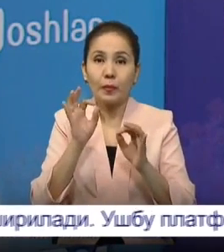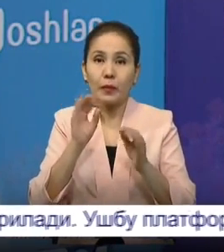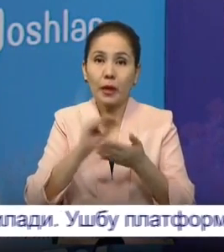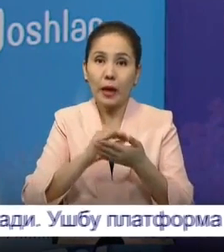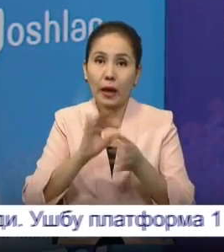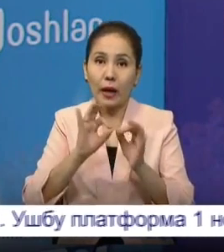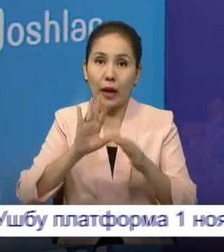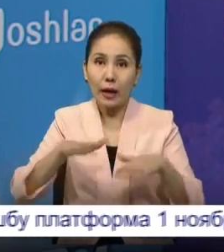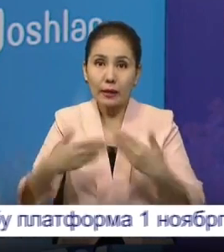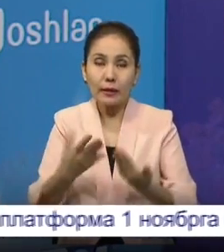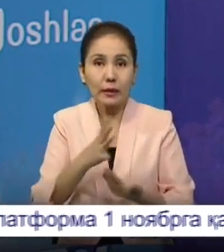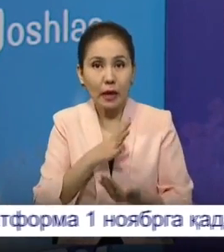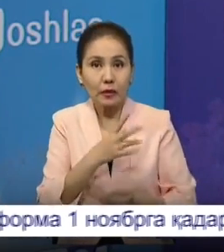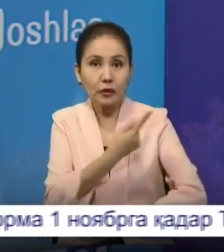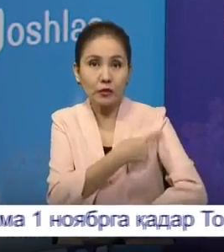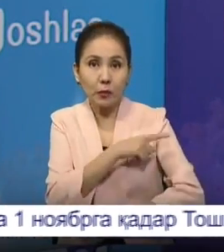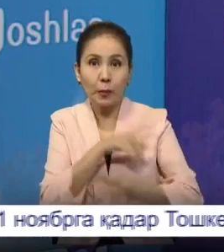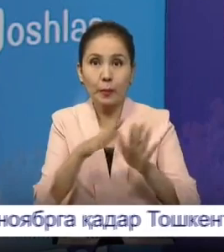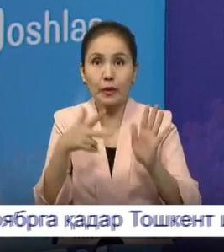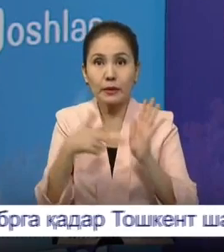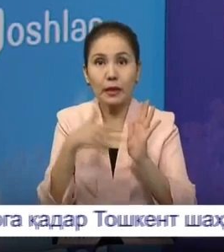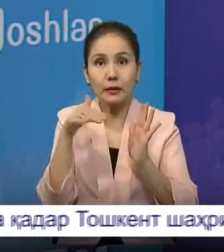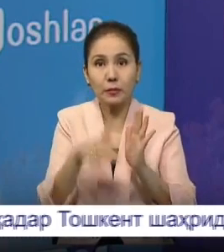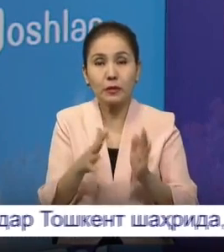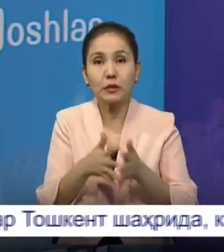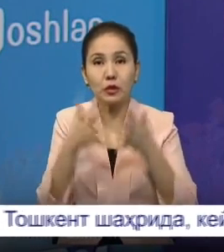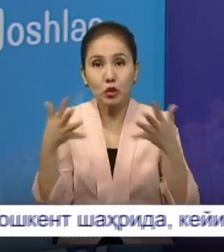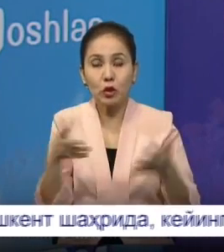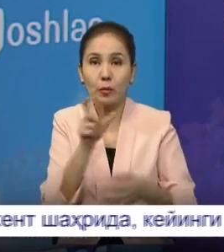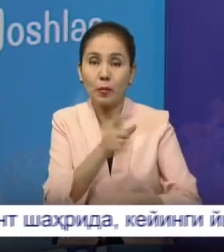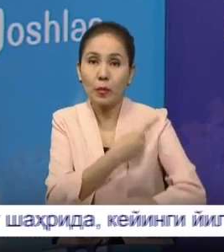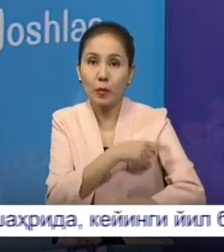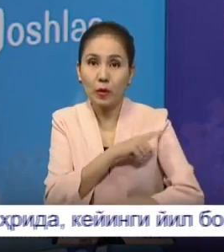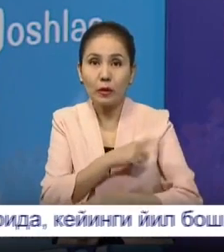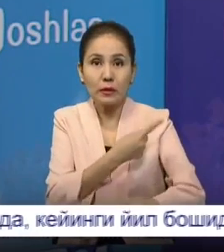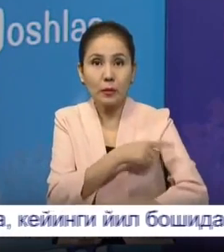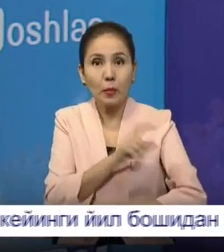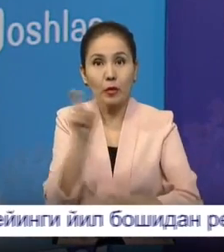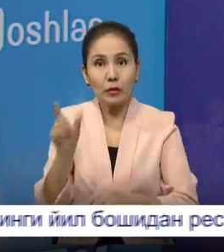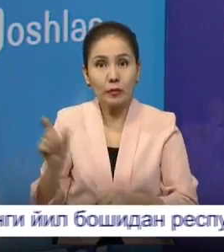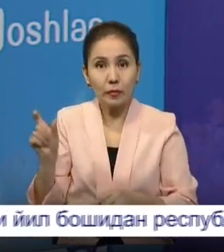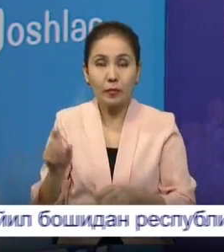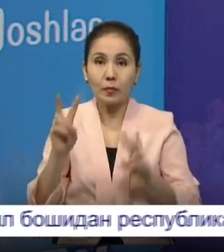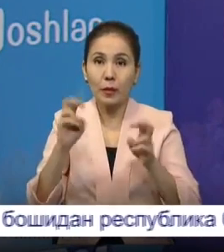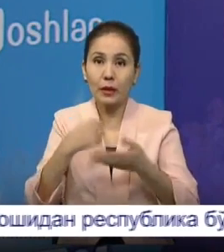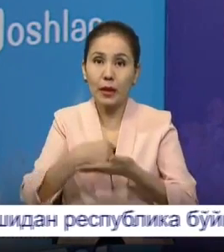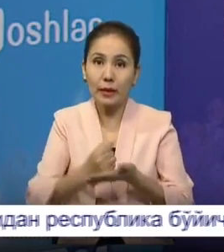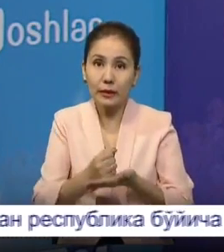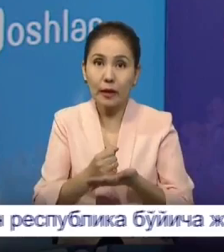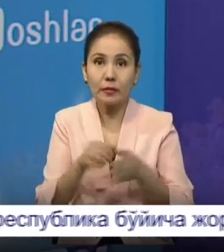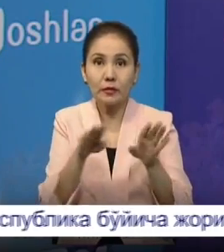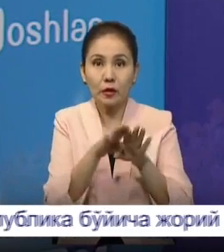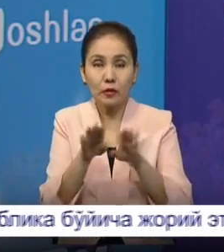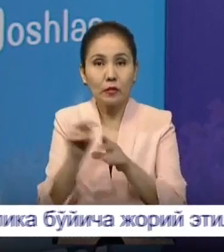etilganidek, shifo maskanlarimizda 8000 nafardan ziyod bemorga tibbiyot xodimlari tomonidan belgilangan standartlar